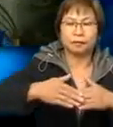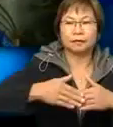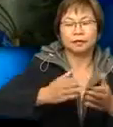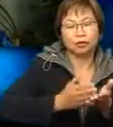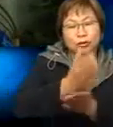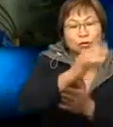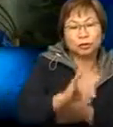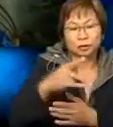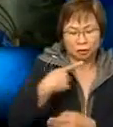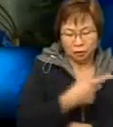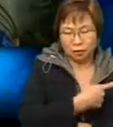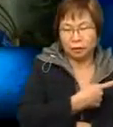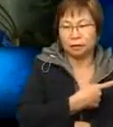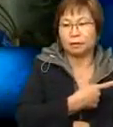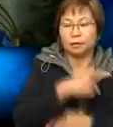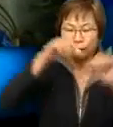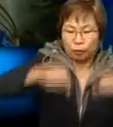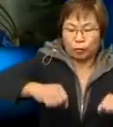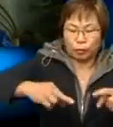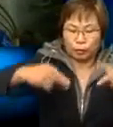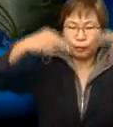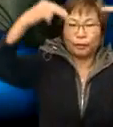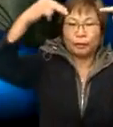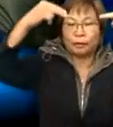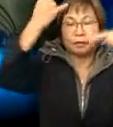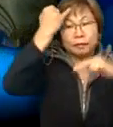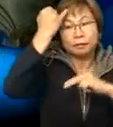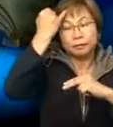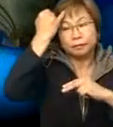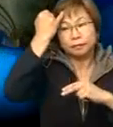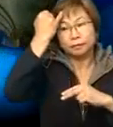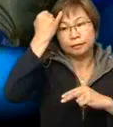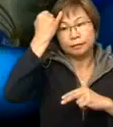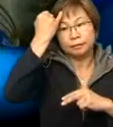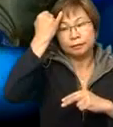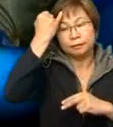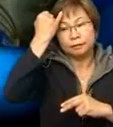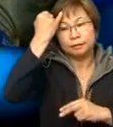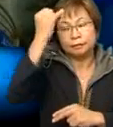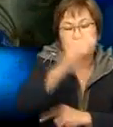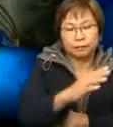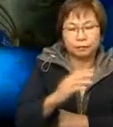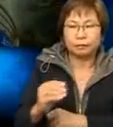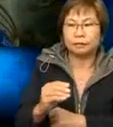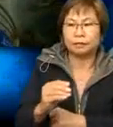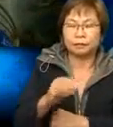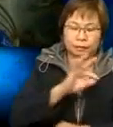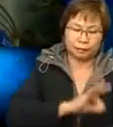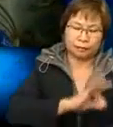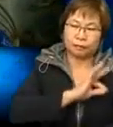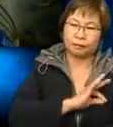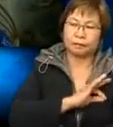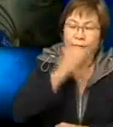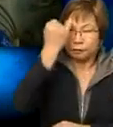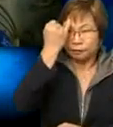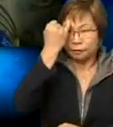Seterusnya, kita juga boleh meningkatkan ilmu pengetahuan dan